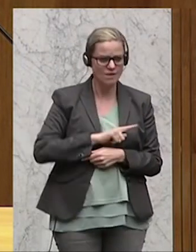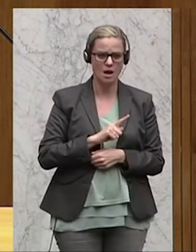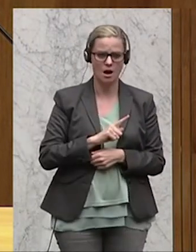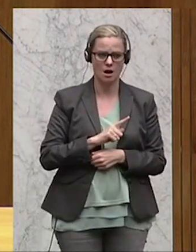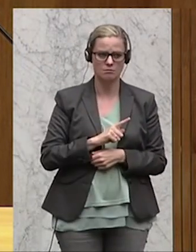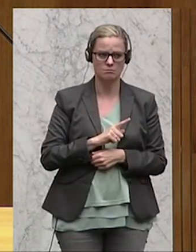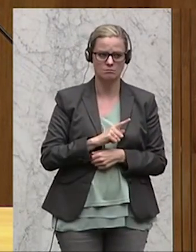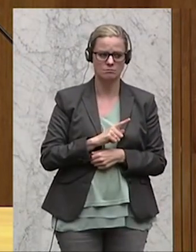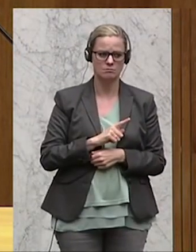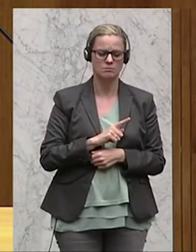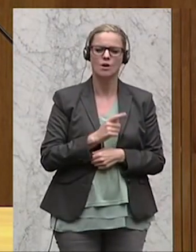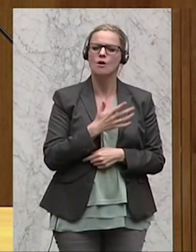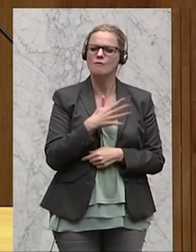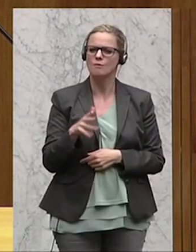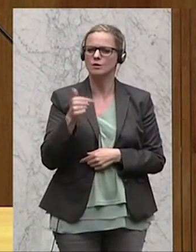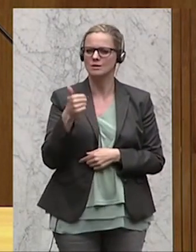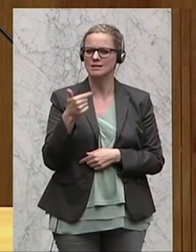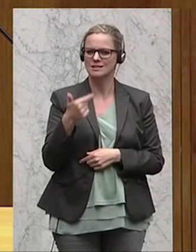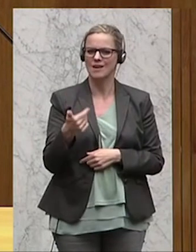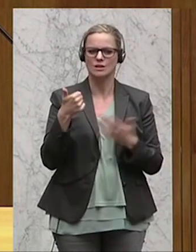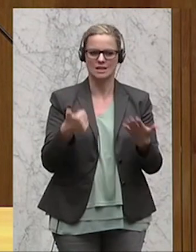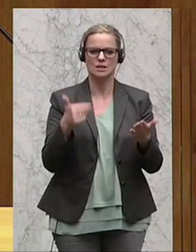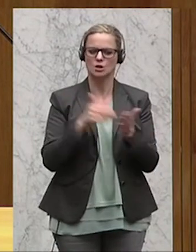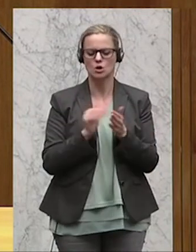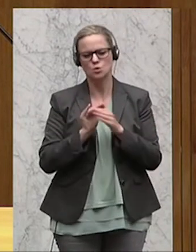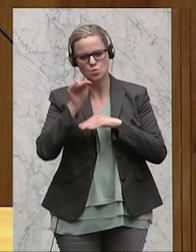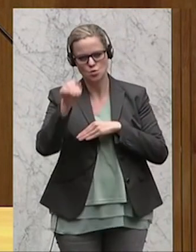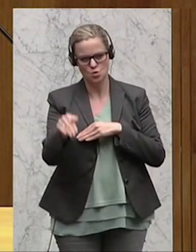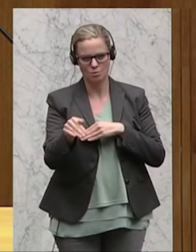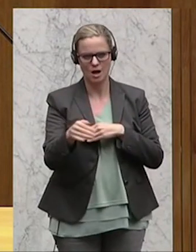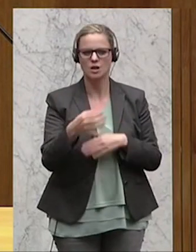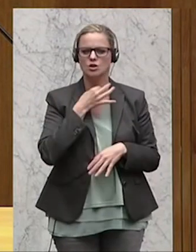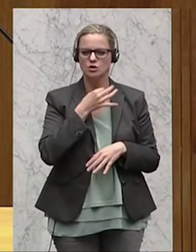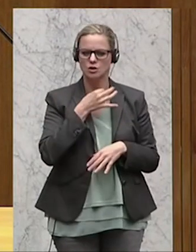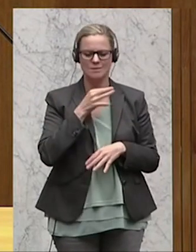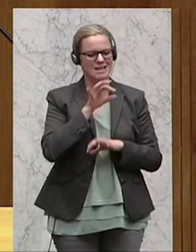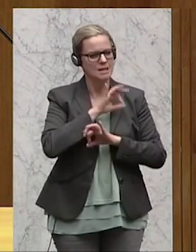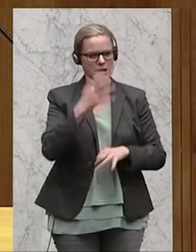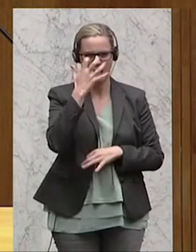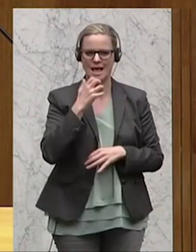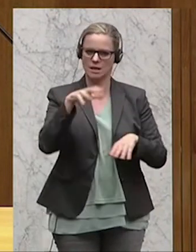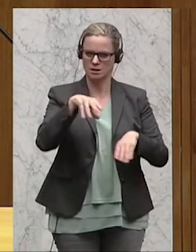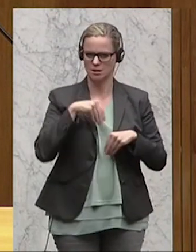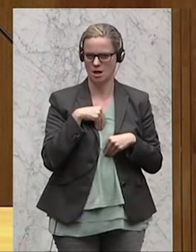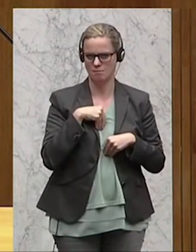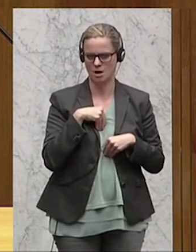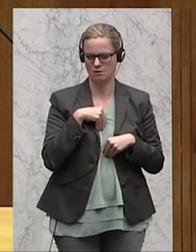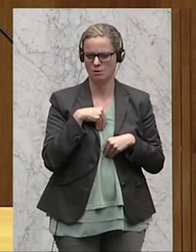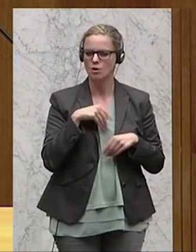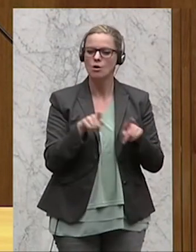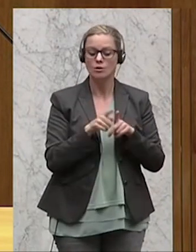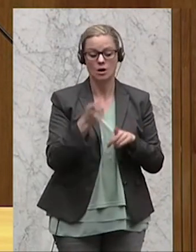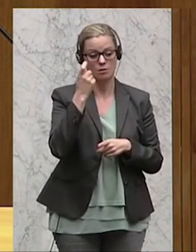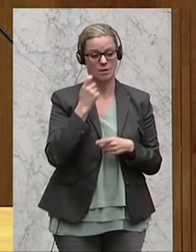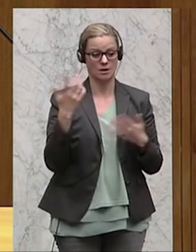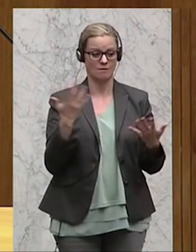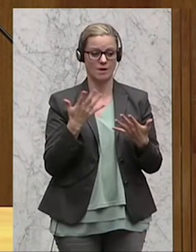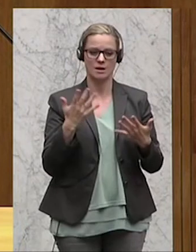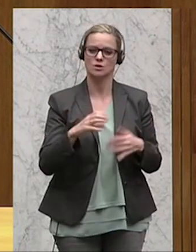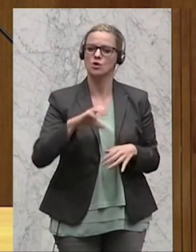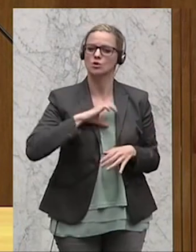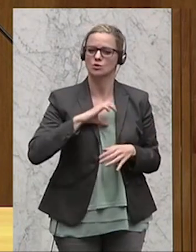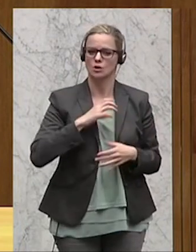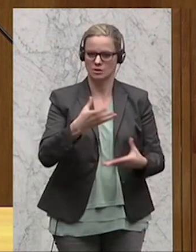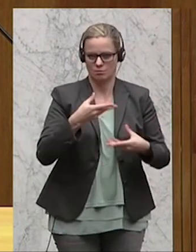Wir werden die Stimmen, die 562.000, bisschen mehr, sehr, sehr ernst nehmen. Und ich bin auch der Meinung, dass wir damit die